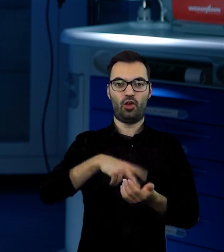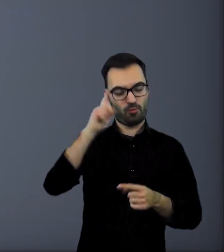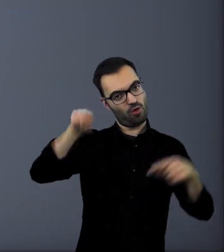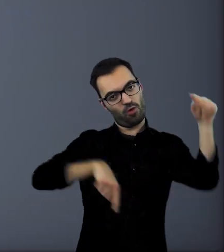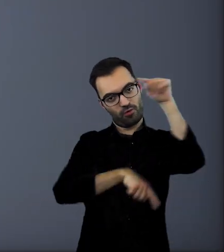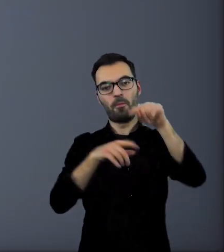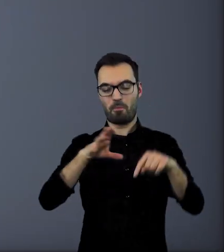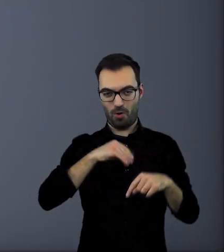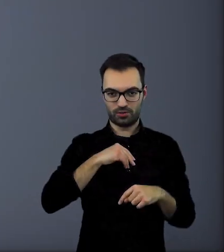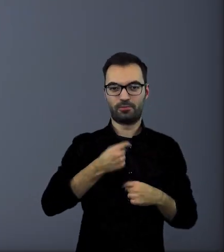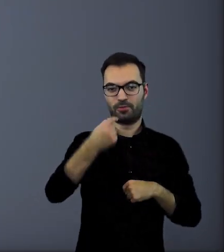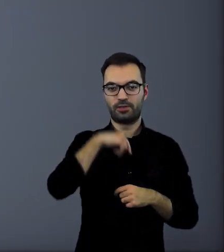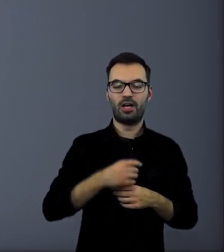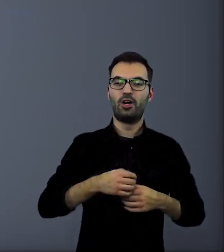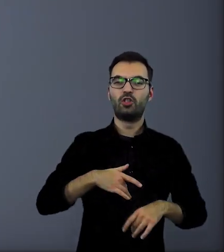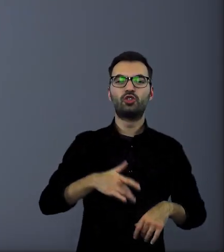głowie.